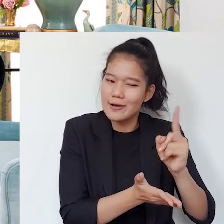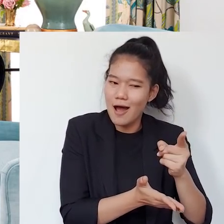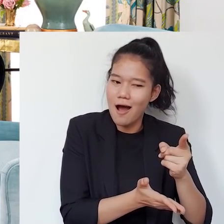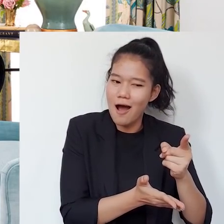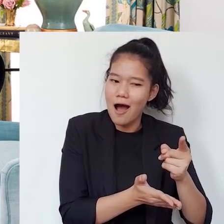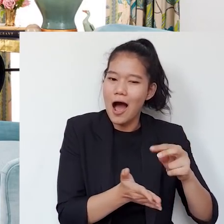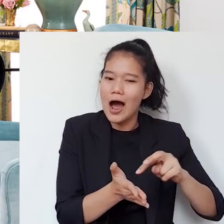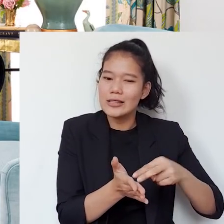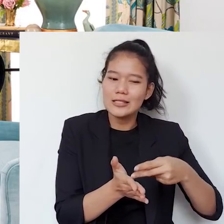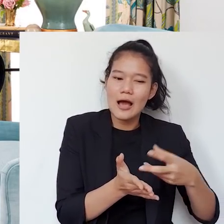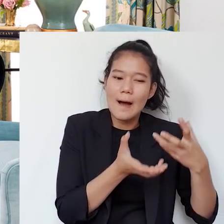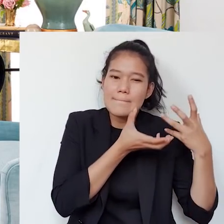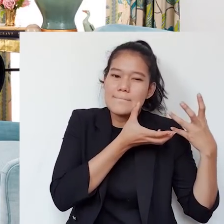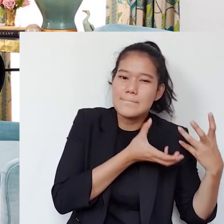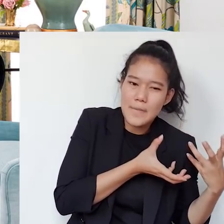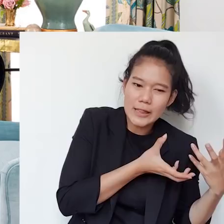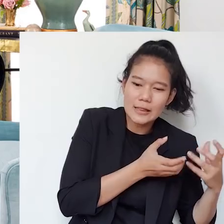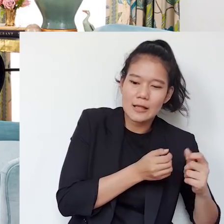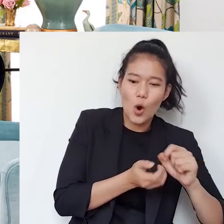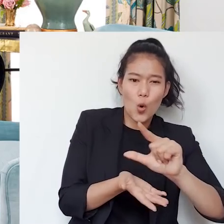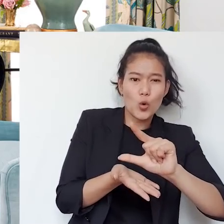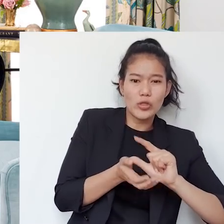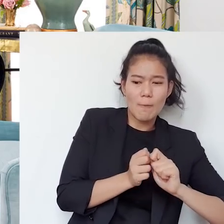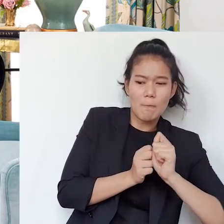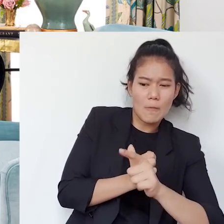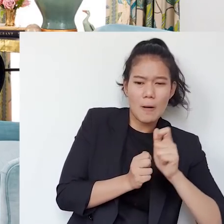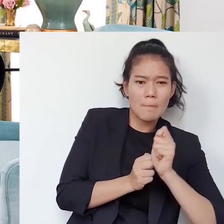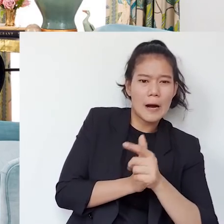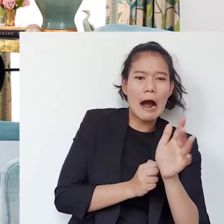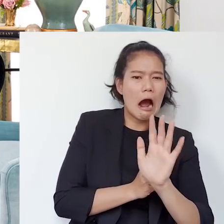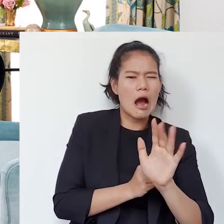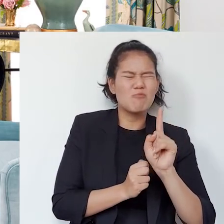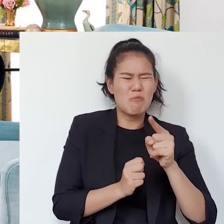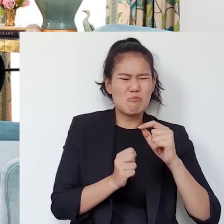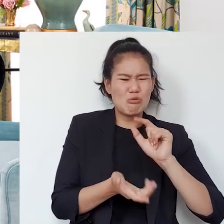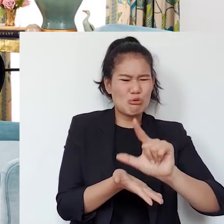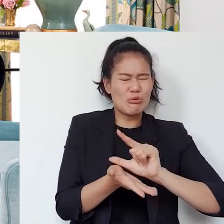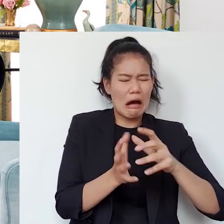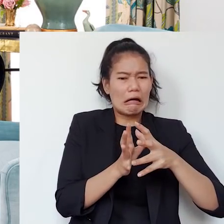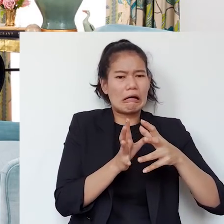tanpa harus terbeban untuk membayar utang yang sedemikian besar.